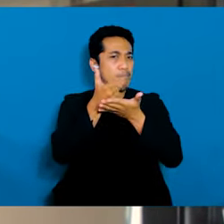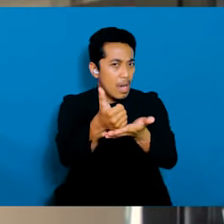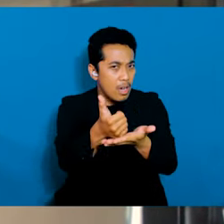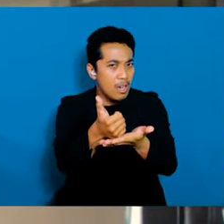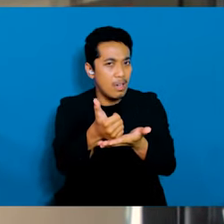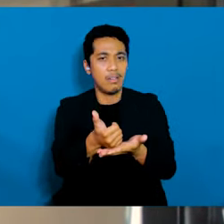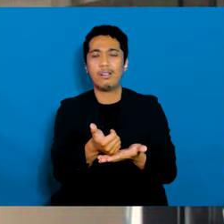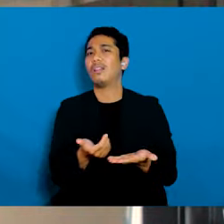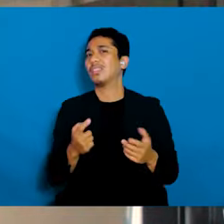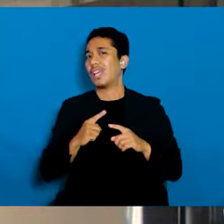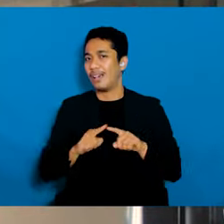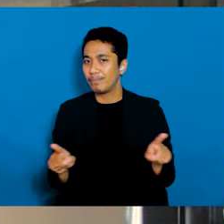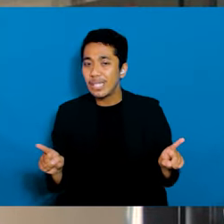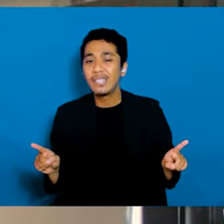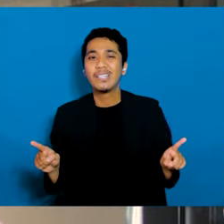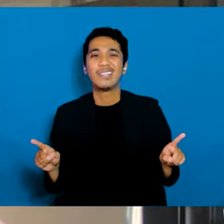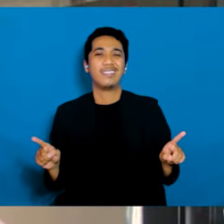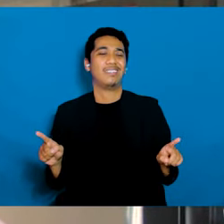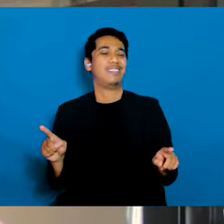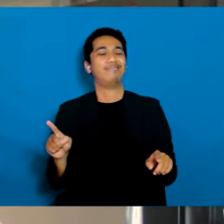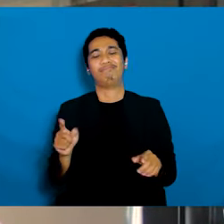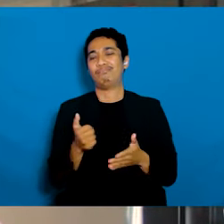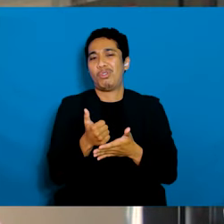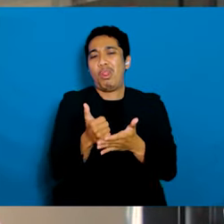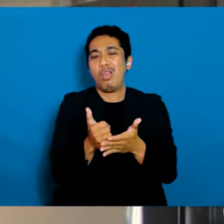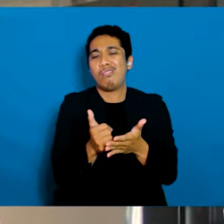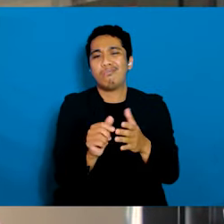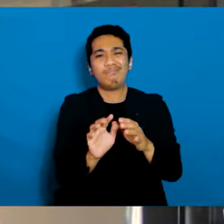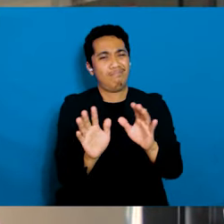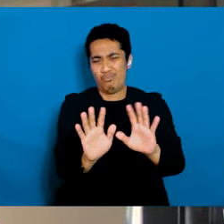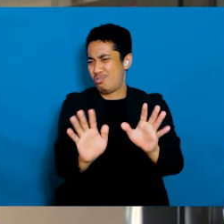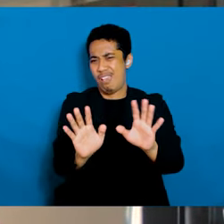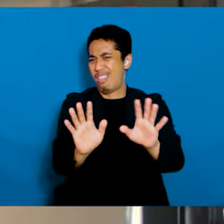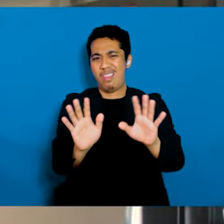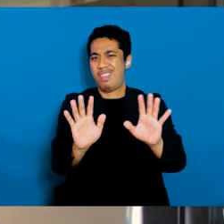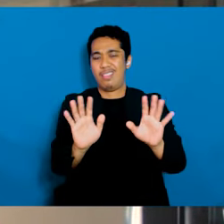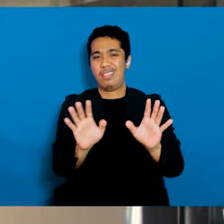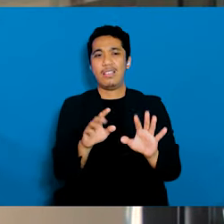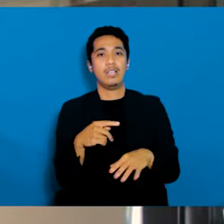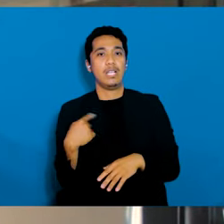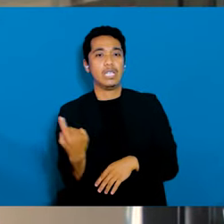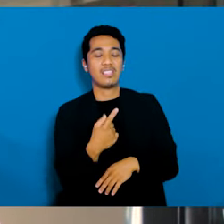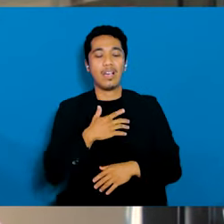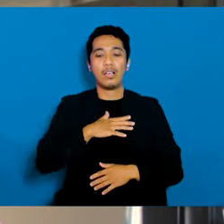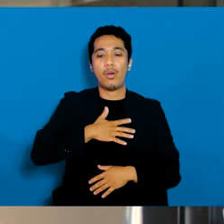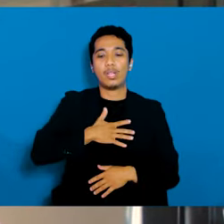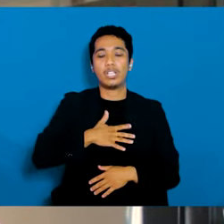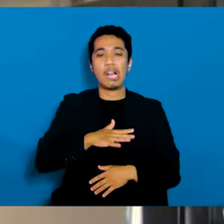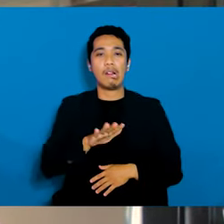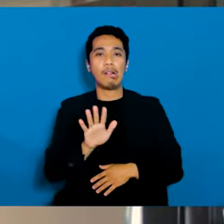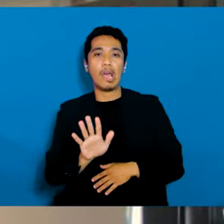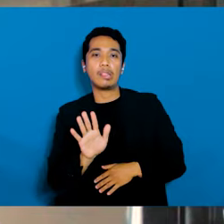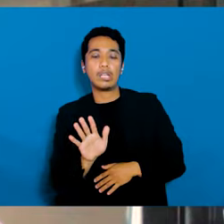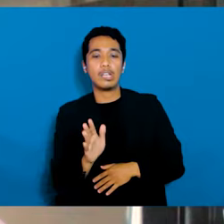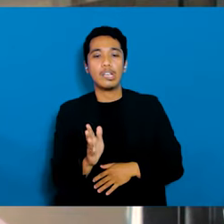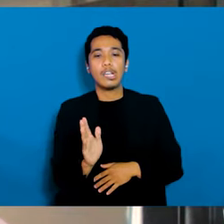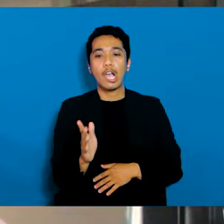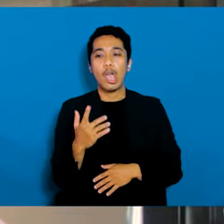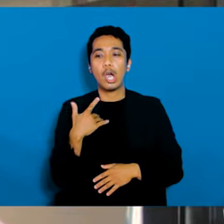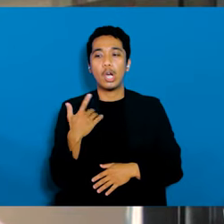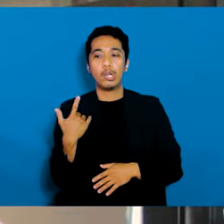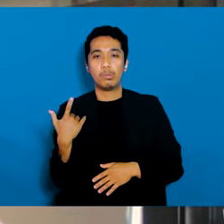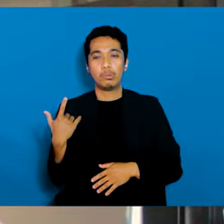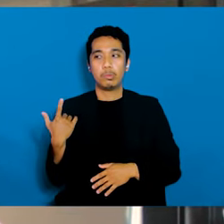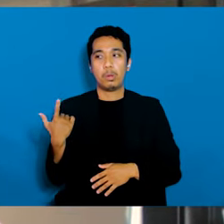mau baik sekali, mau menolong, tapi justru itu bukan menolong kayak saya kira, karena kita kan kekhawatirannya